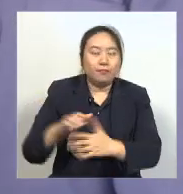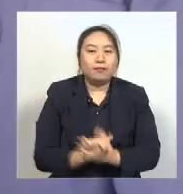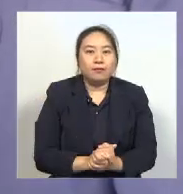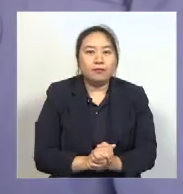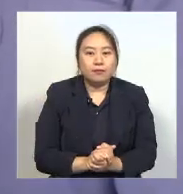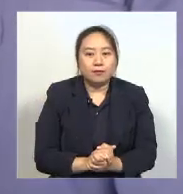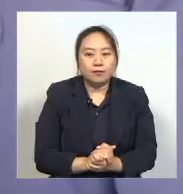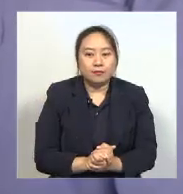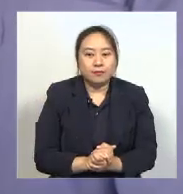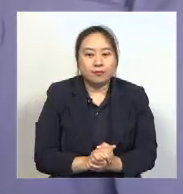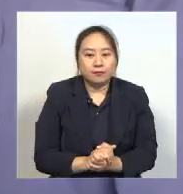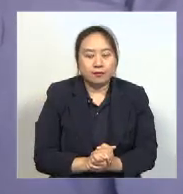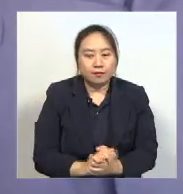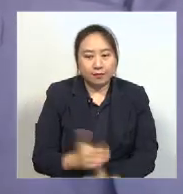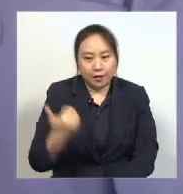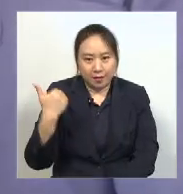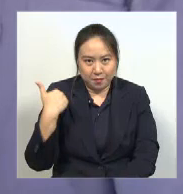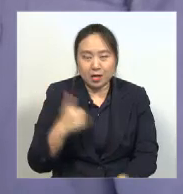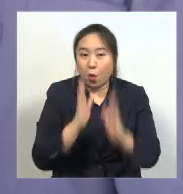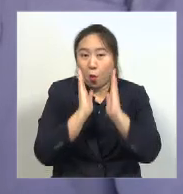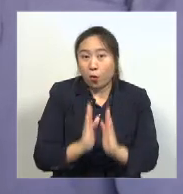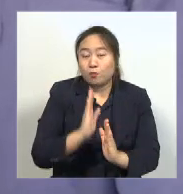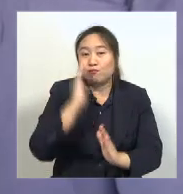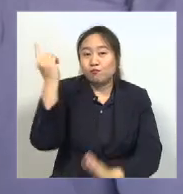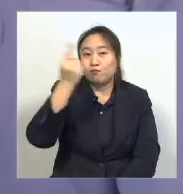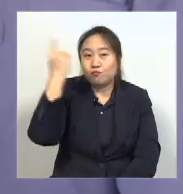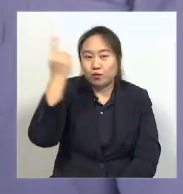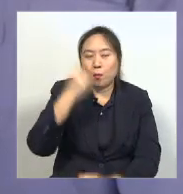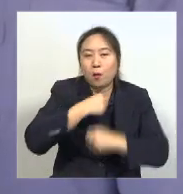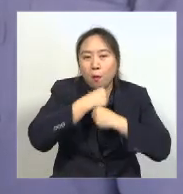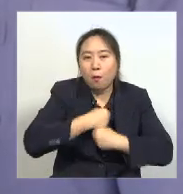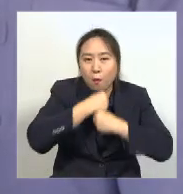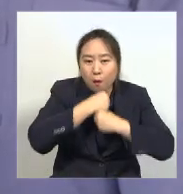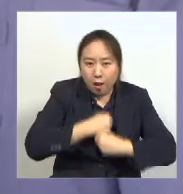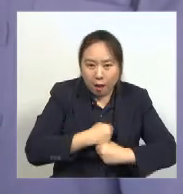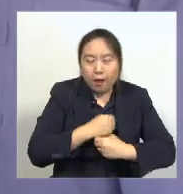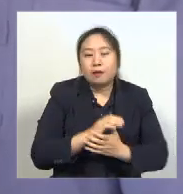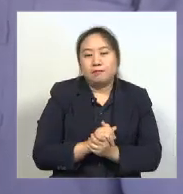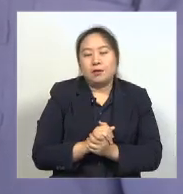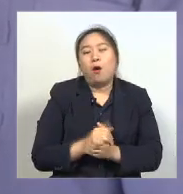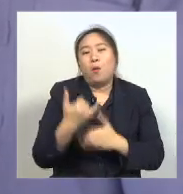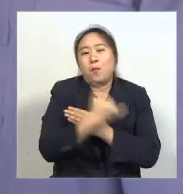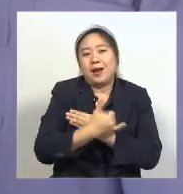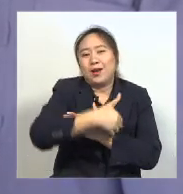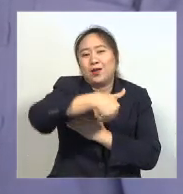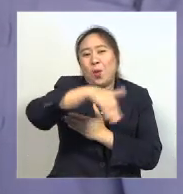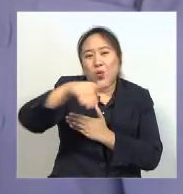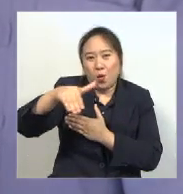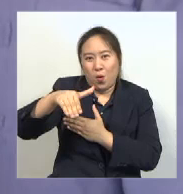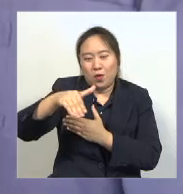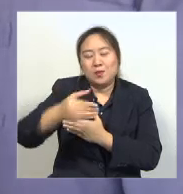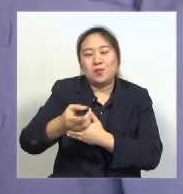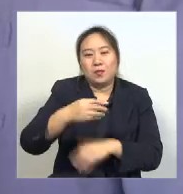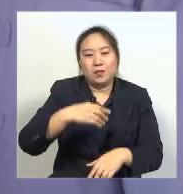เราจะมีนักท่องเที่ยวที่เป็นผู้สูงอายุจากชาวต่างชาตินะคะที่มาอาศัยอยู่